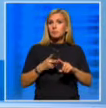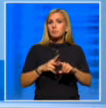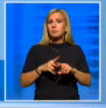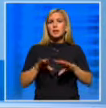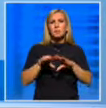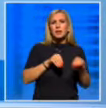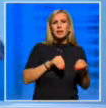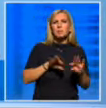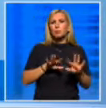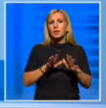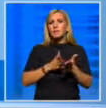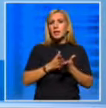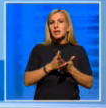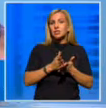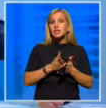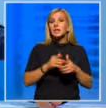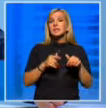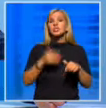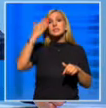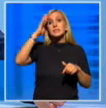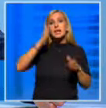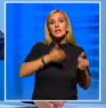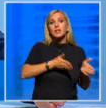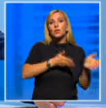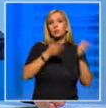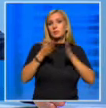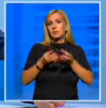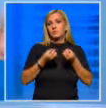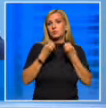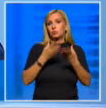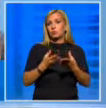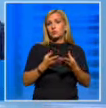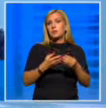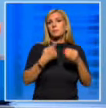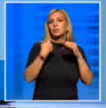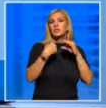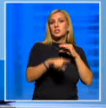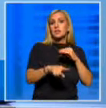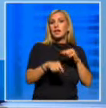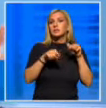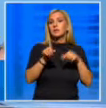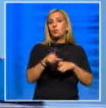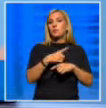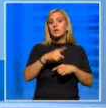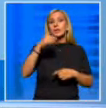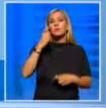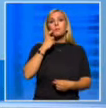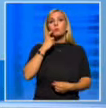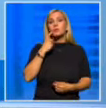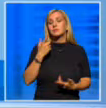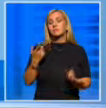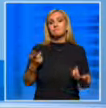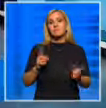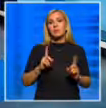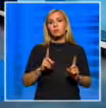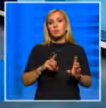начин, че да с дата да отместят възможността да подадеш сигнал за управлението на Борисов. Еми няма как да е приемливо